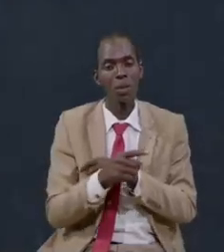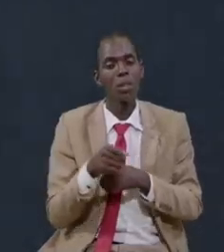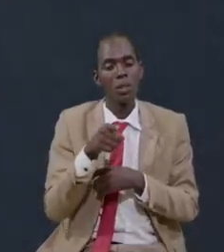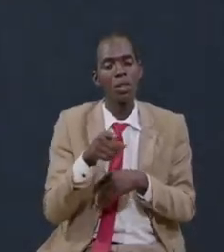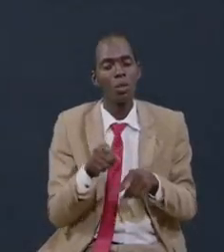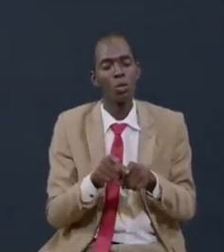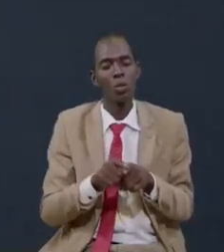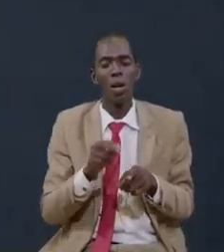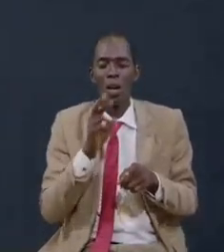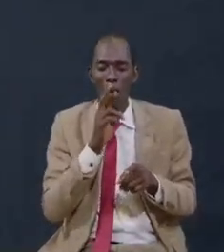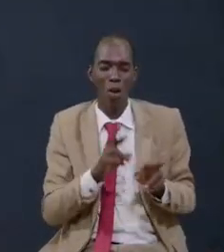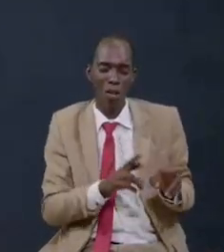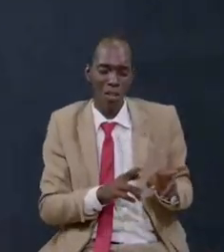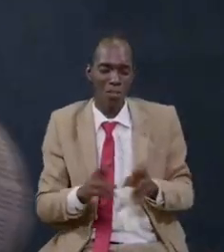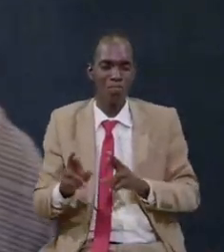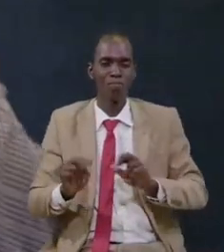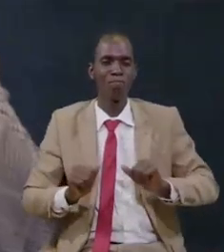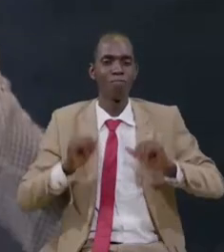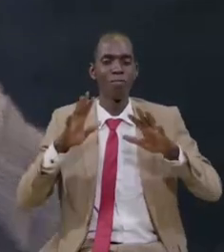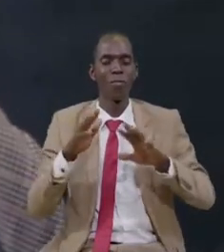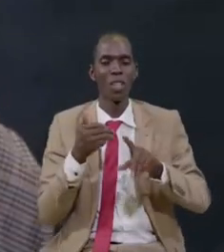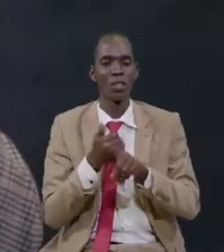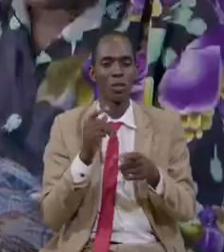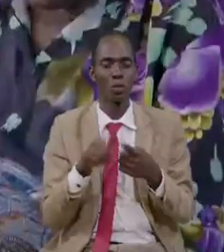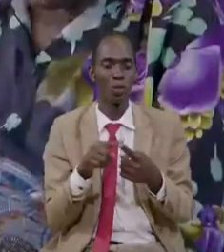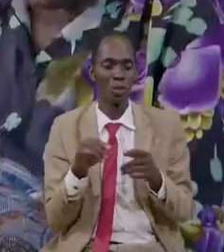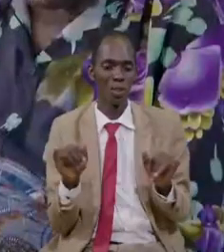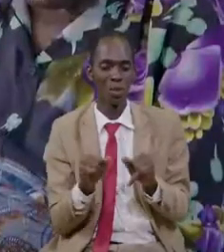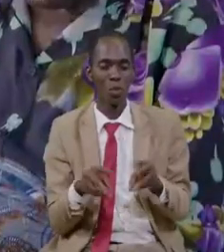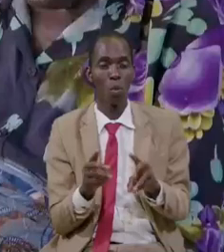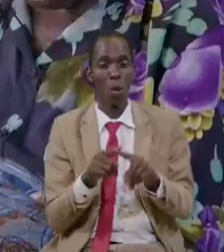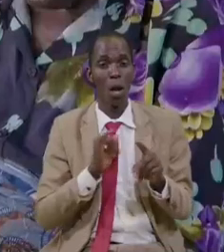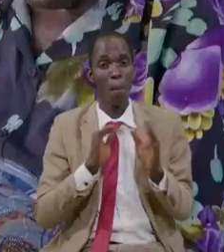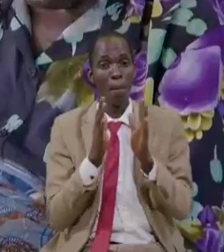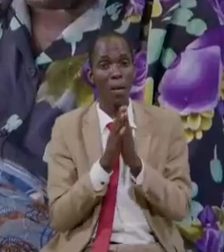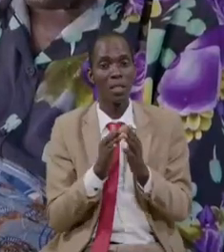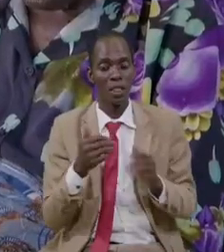direction. Je prie que le moi ne ruine pas ta vie.